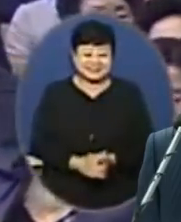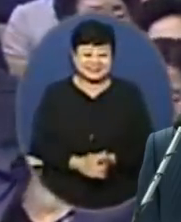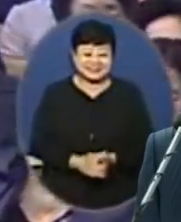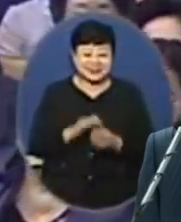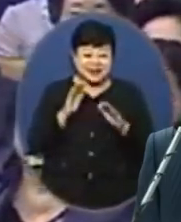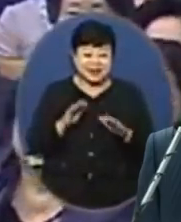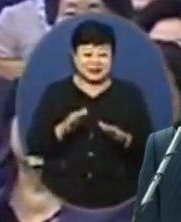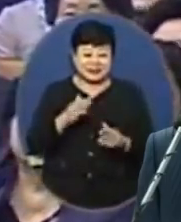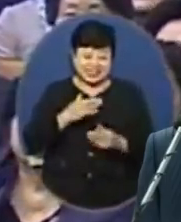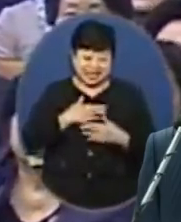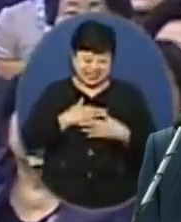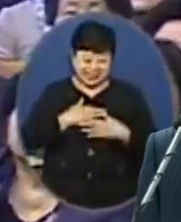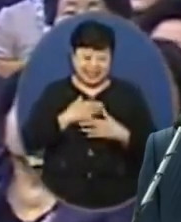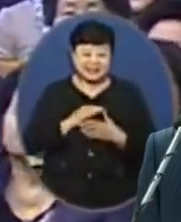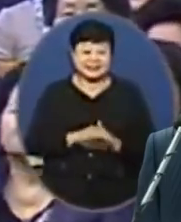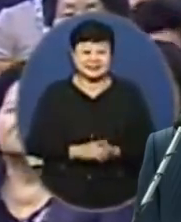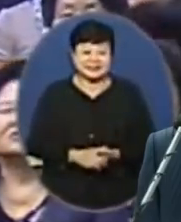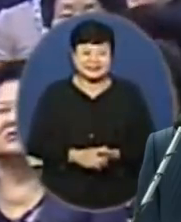오늘 내게